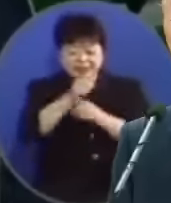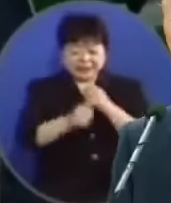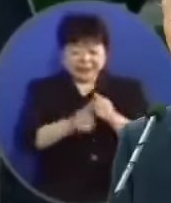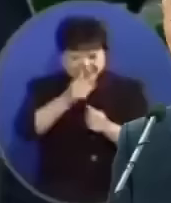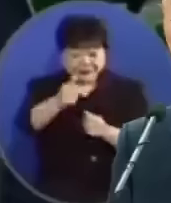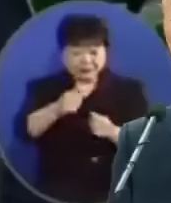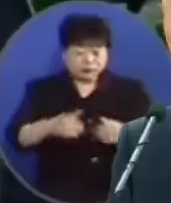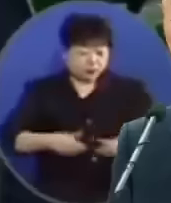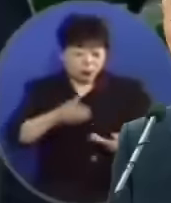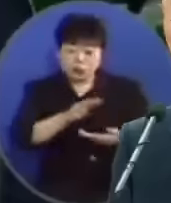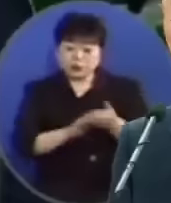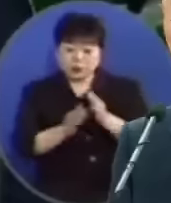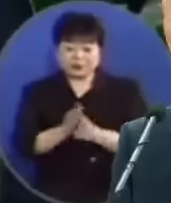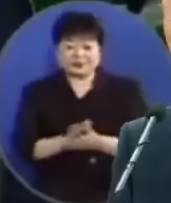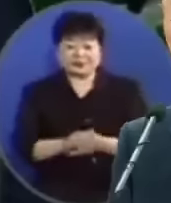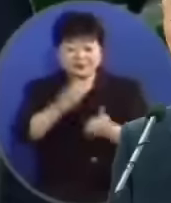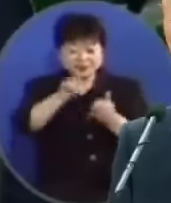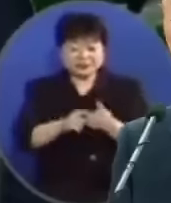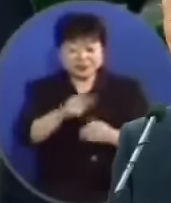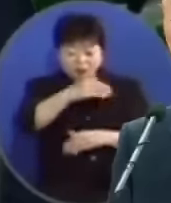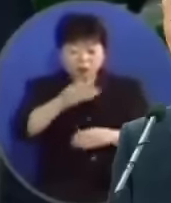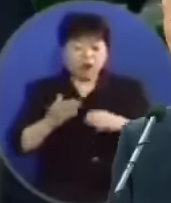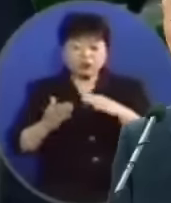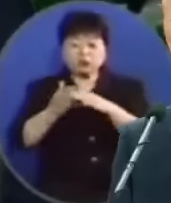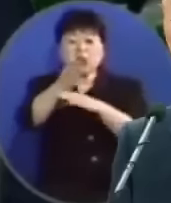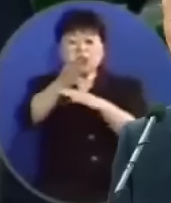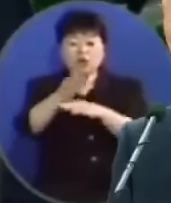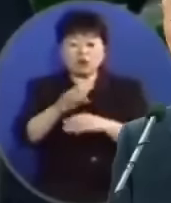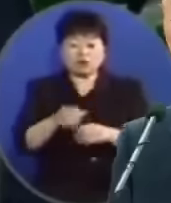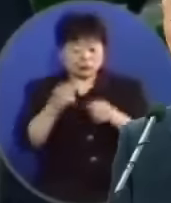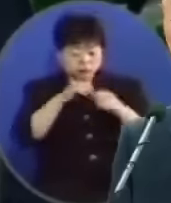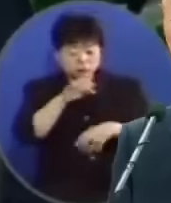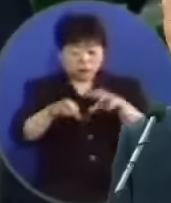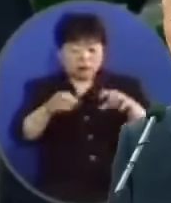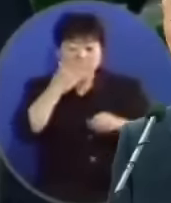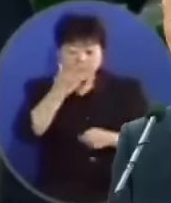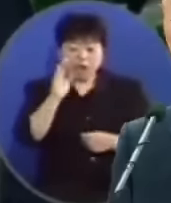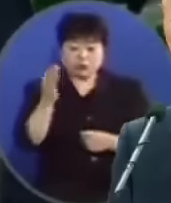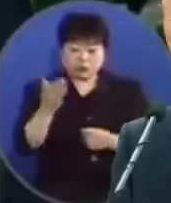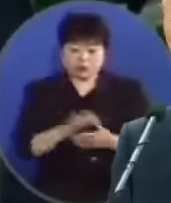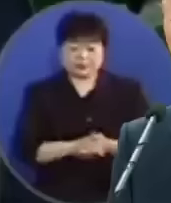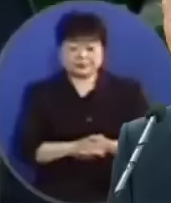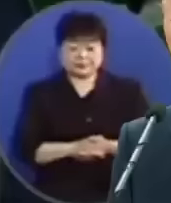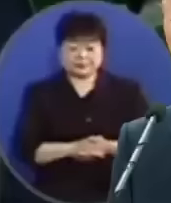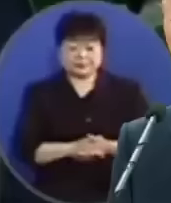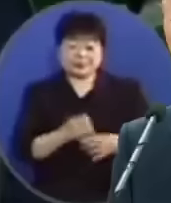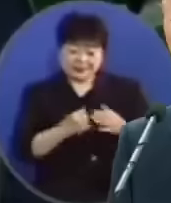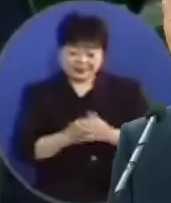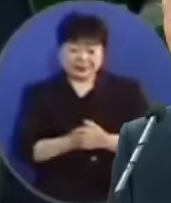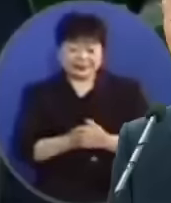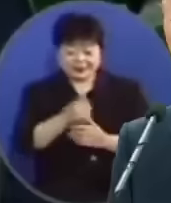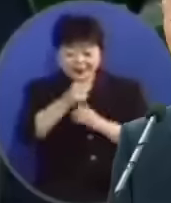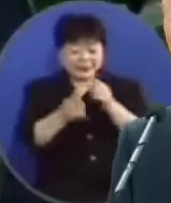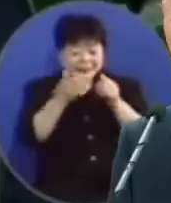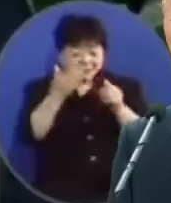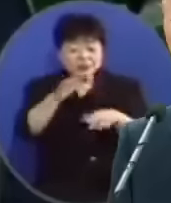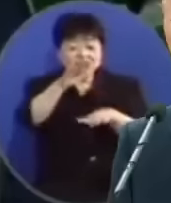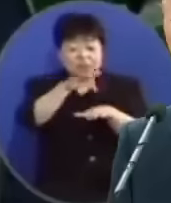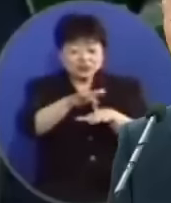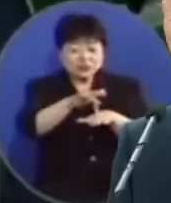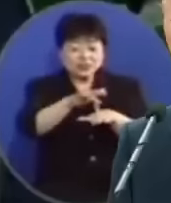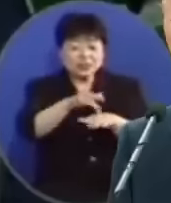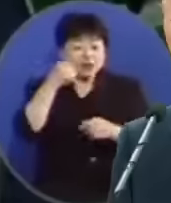하나님은 그럴 필요 없어요. 하나님은 시간과 공간을 초월해서 어느 곳이나 계십니다. 그래서 하나님께서